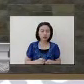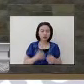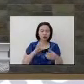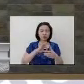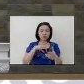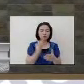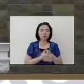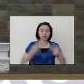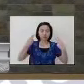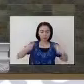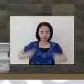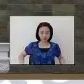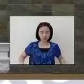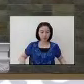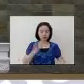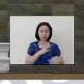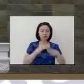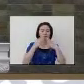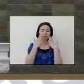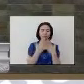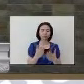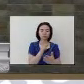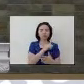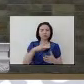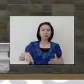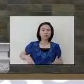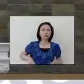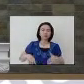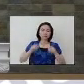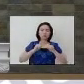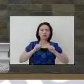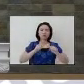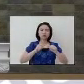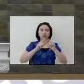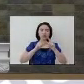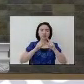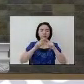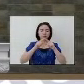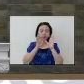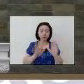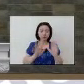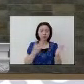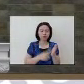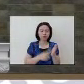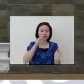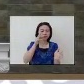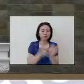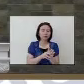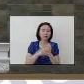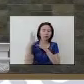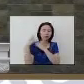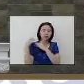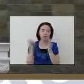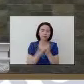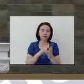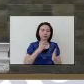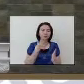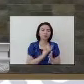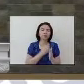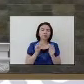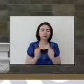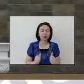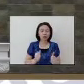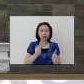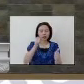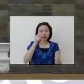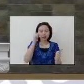kalusugan. Salamat po, Ama. Pagpalain niyo po ang mensahe pong ito. Naway maunawaan po namin kung ano po ang dapat namin